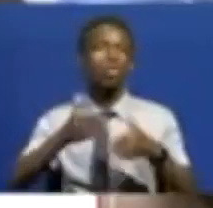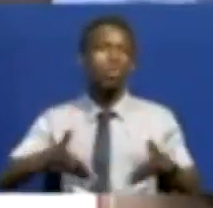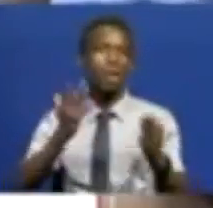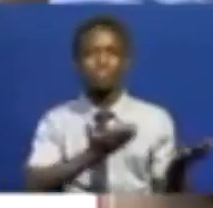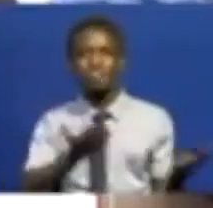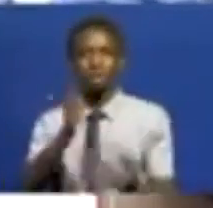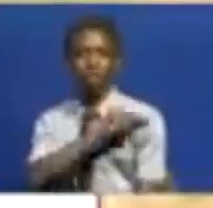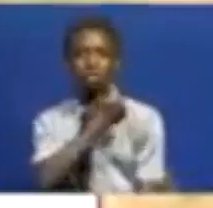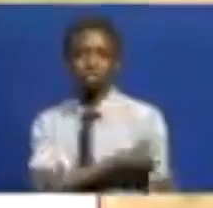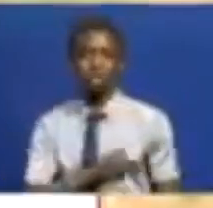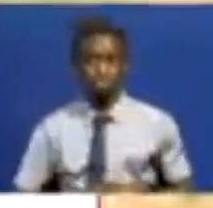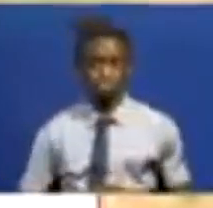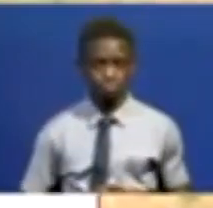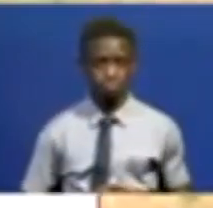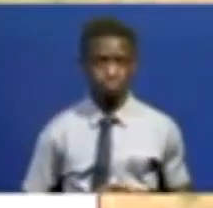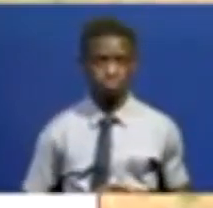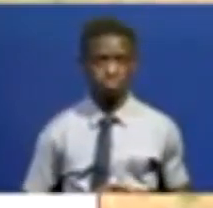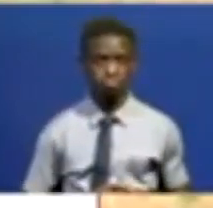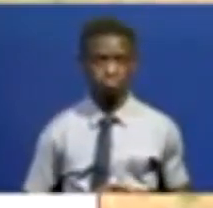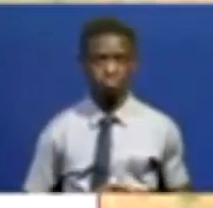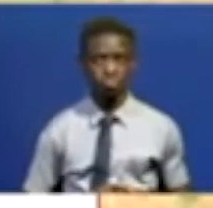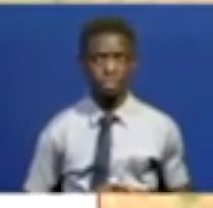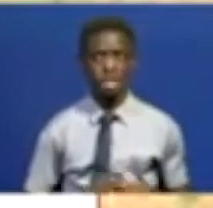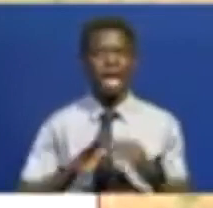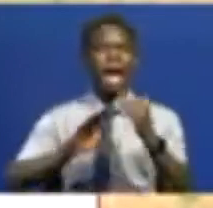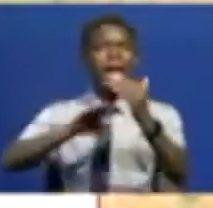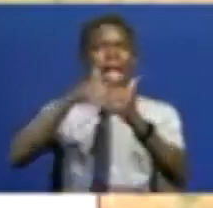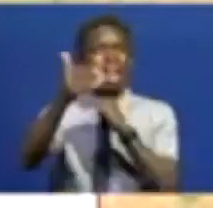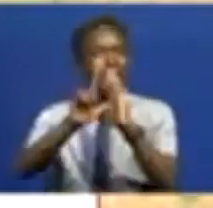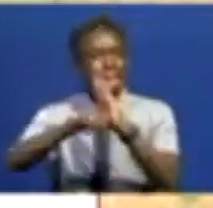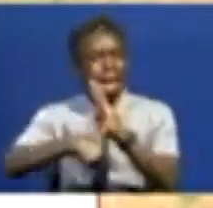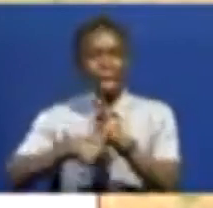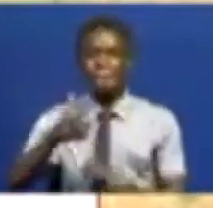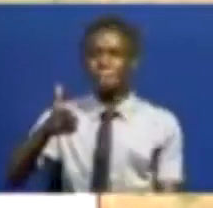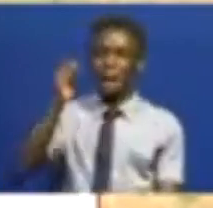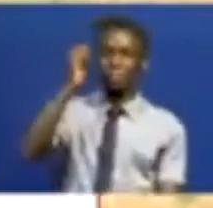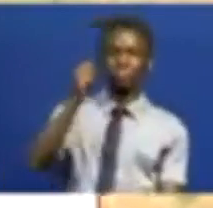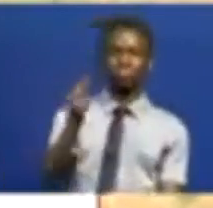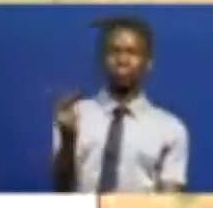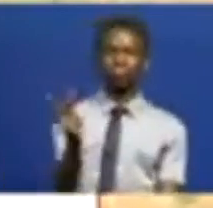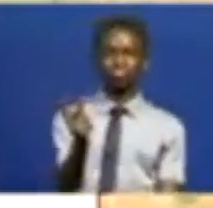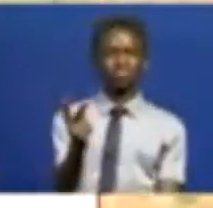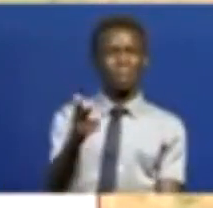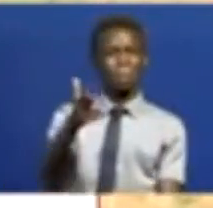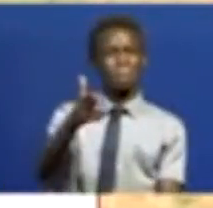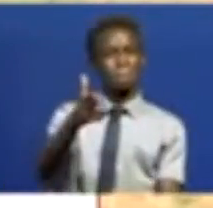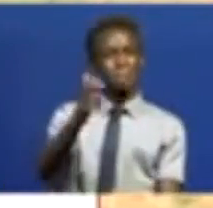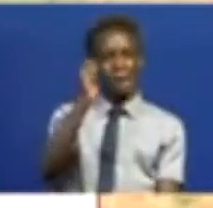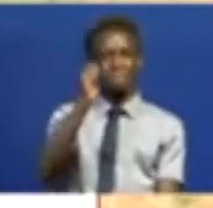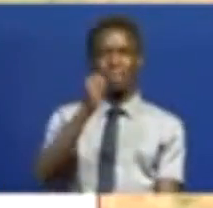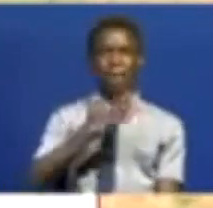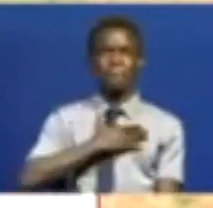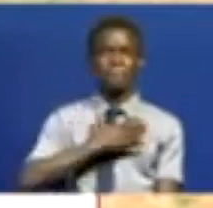hospitalini kwa matibabu. Baadaye akauawa hawa. Akaweka risasi kichana